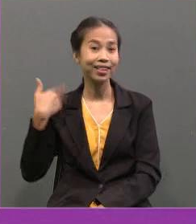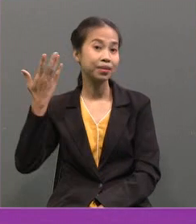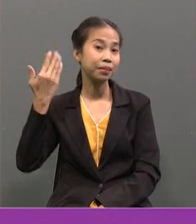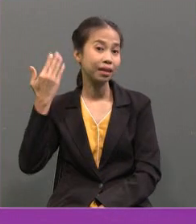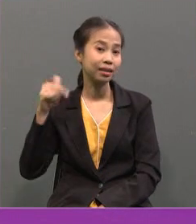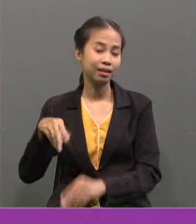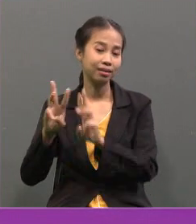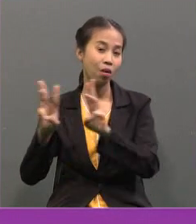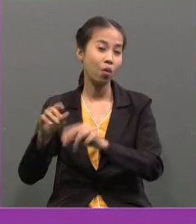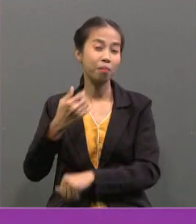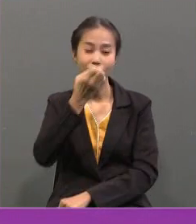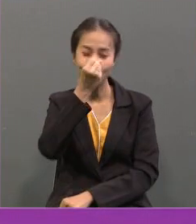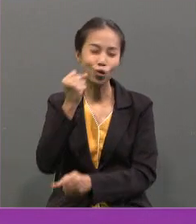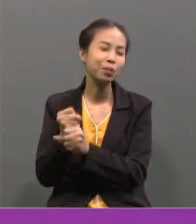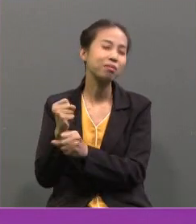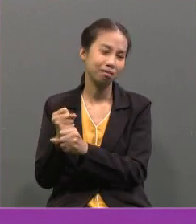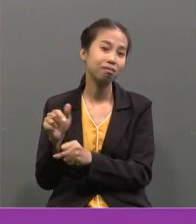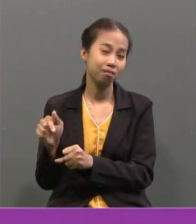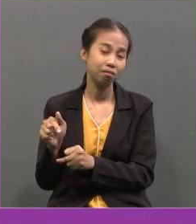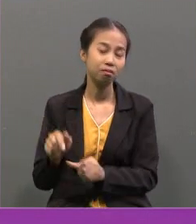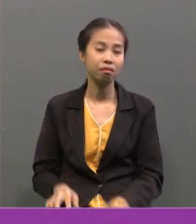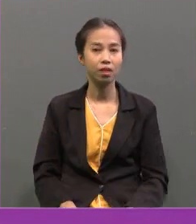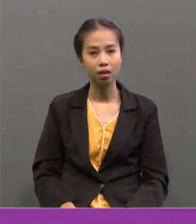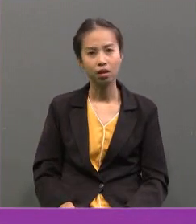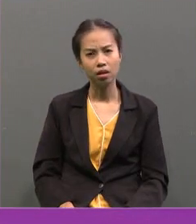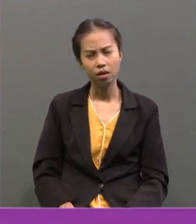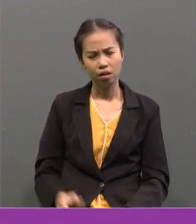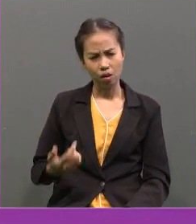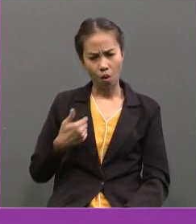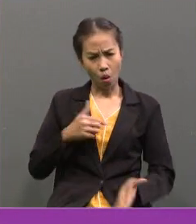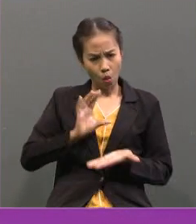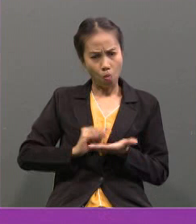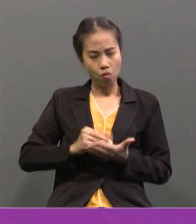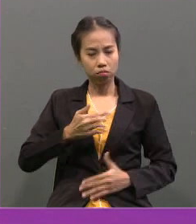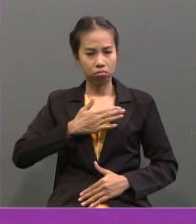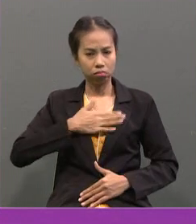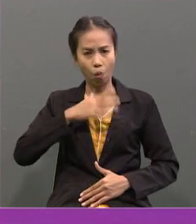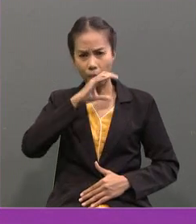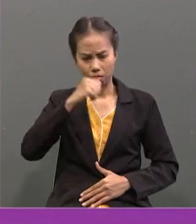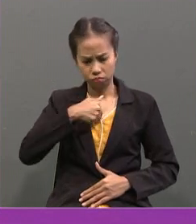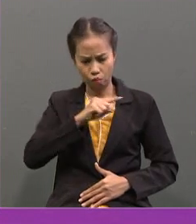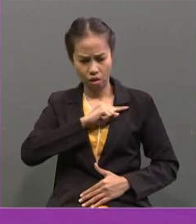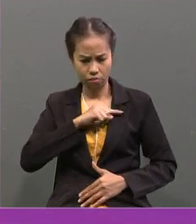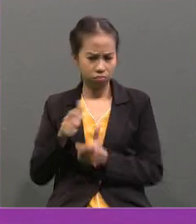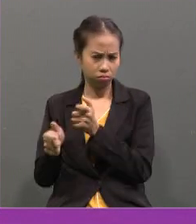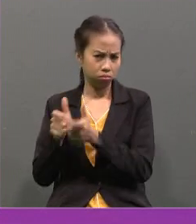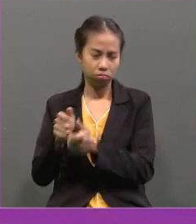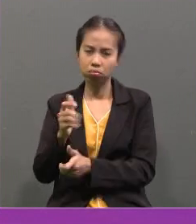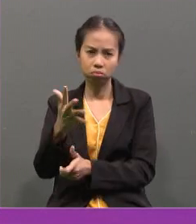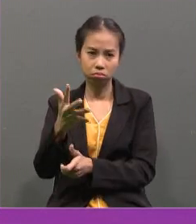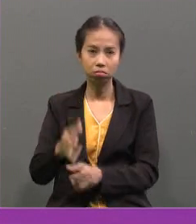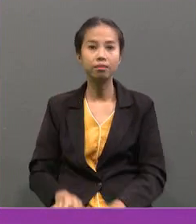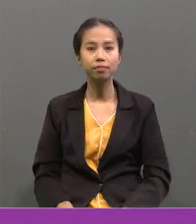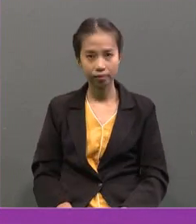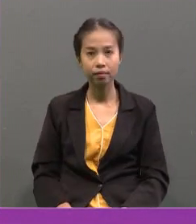สักครู่นี้นะคะที่แมพใช่มั้ยคะที่ Worldใช่ค่ะก็ไม่ต้องกรอกข้อมูลส่วนบุคคลแต่อย่างใดเอาอย่างงี้ง่ายๆ